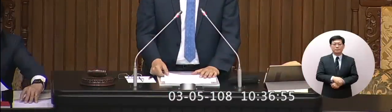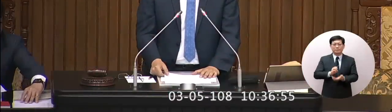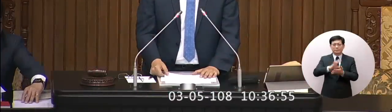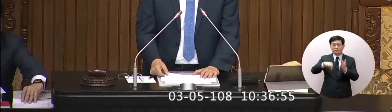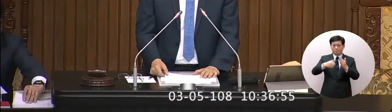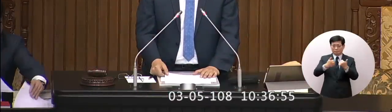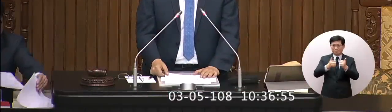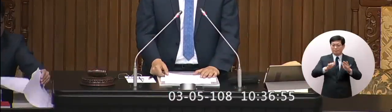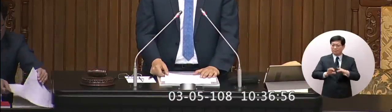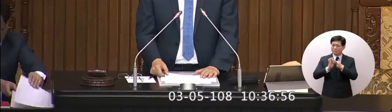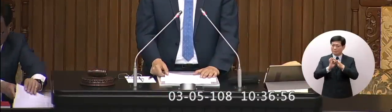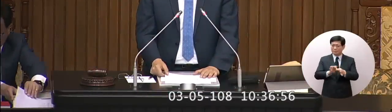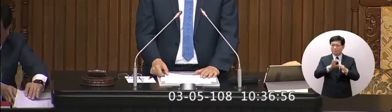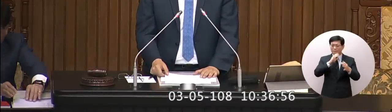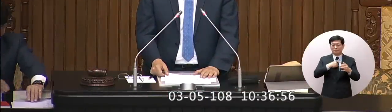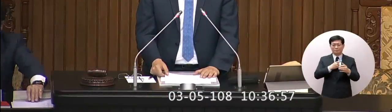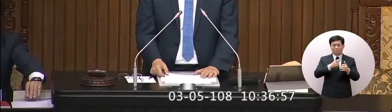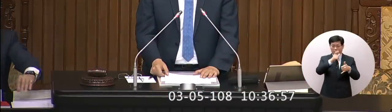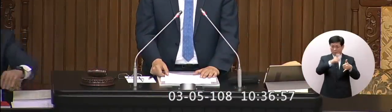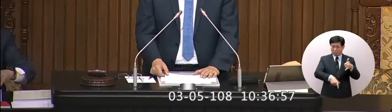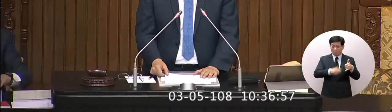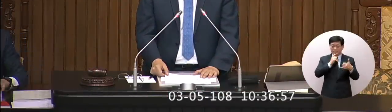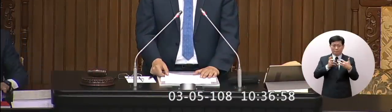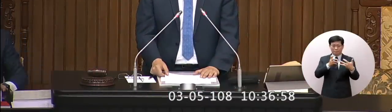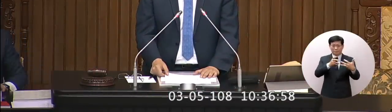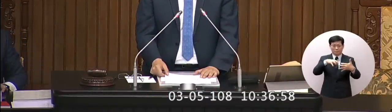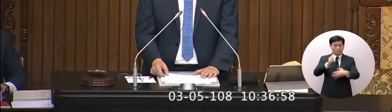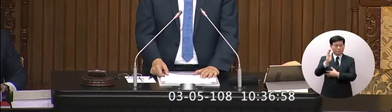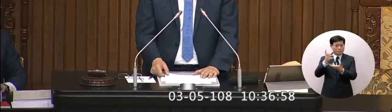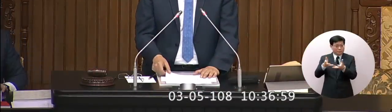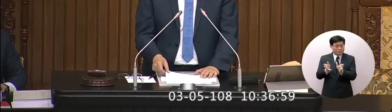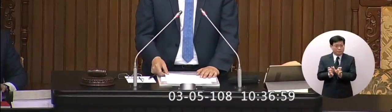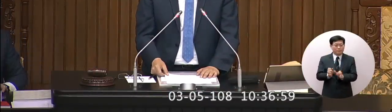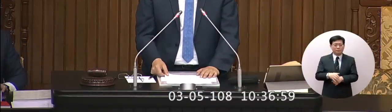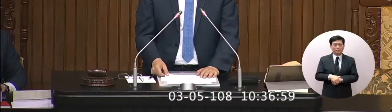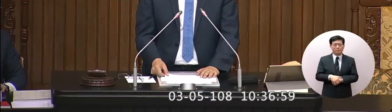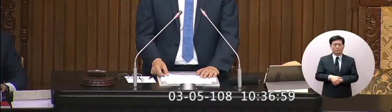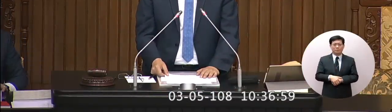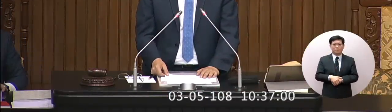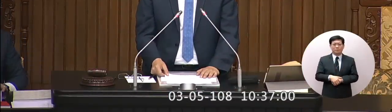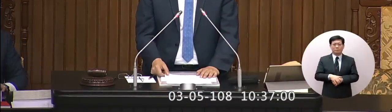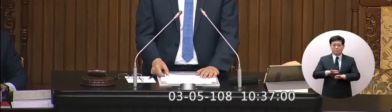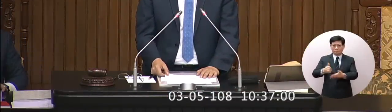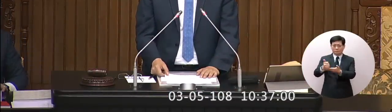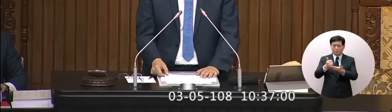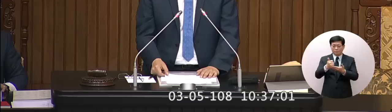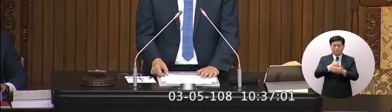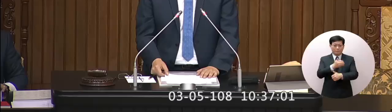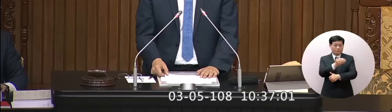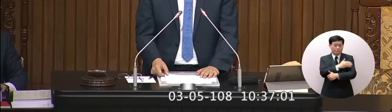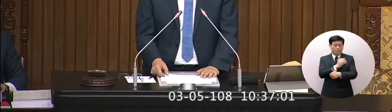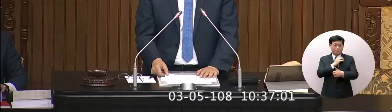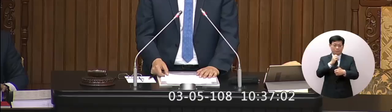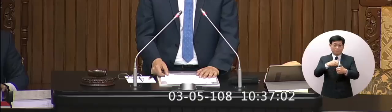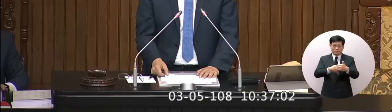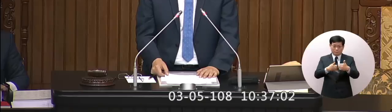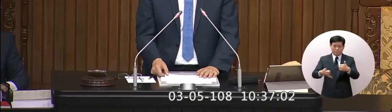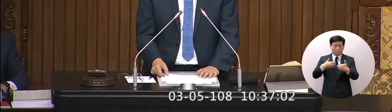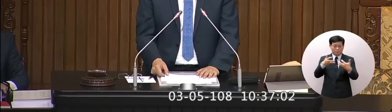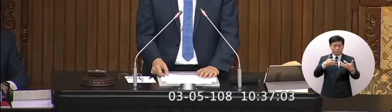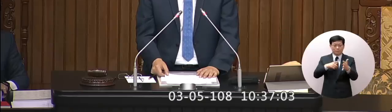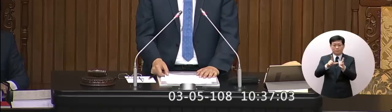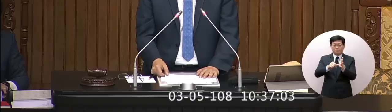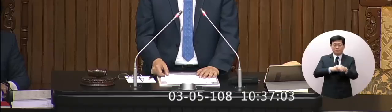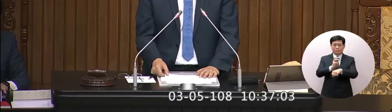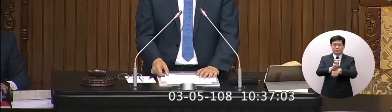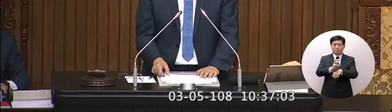报院会现在进行个人质询，内政组织质询，现在请陈怡杰委员质询，询